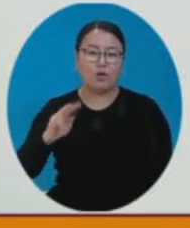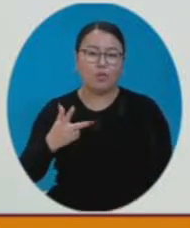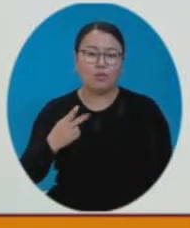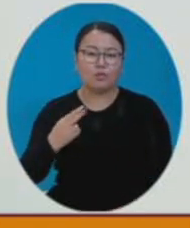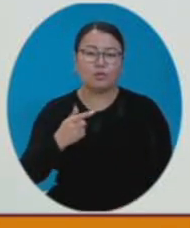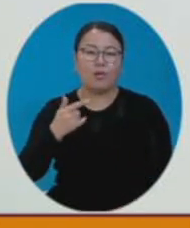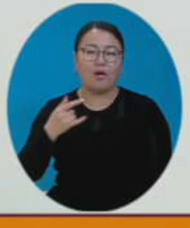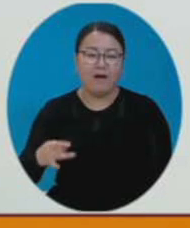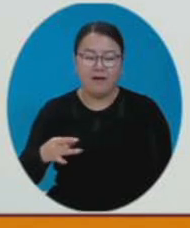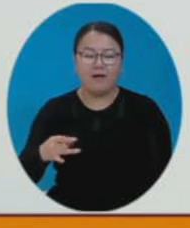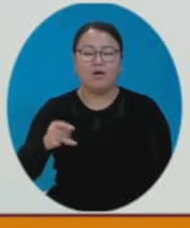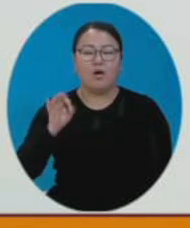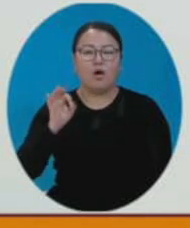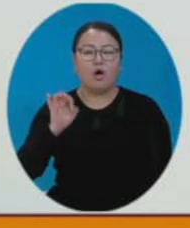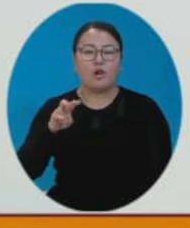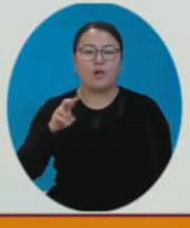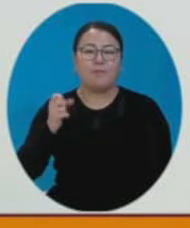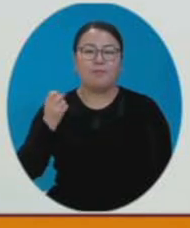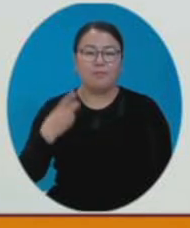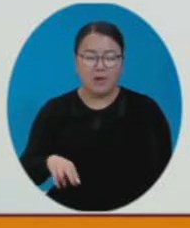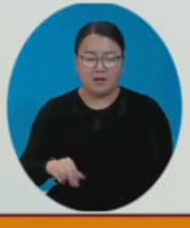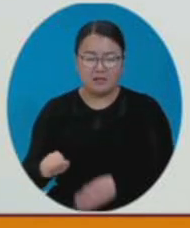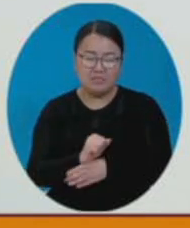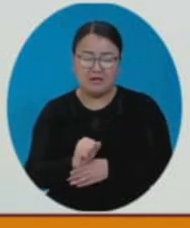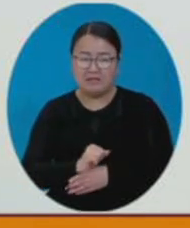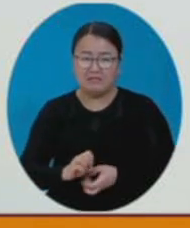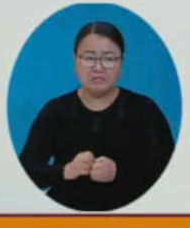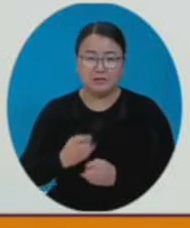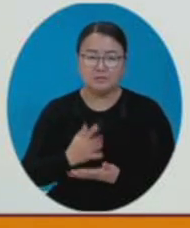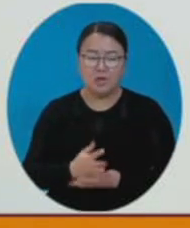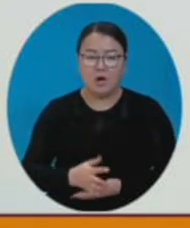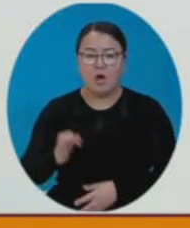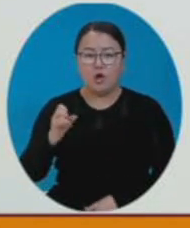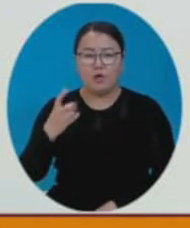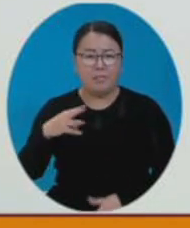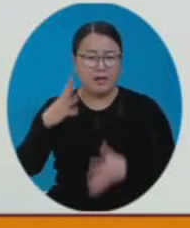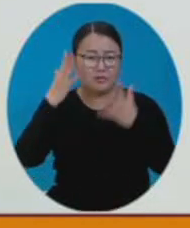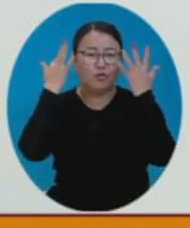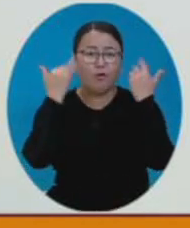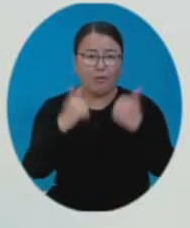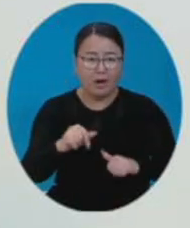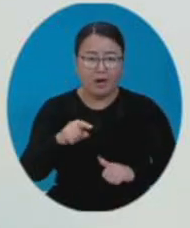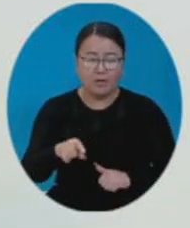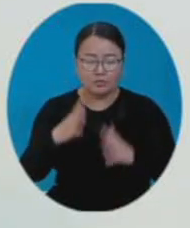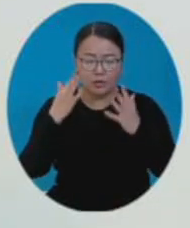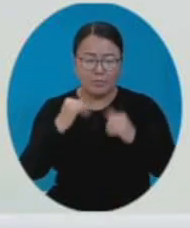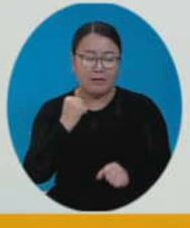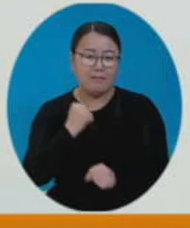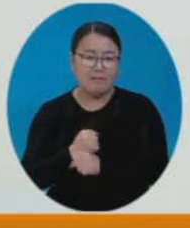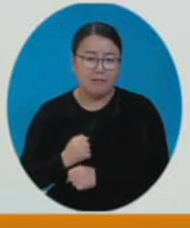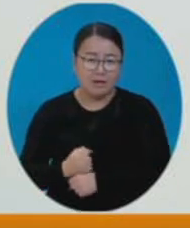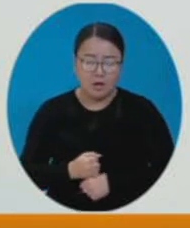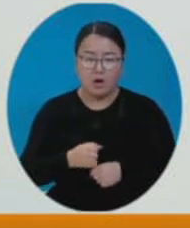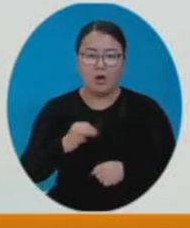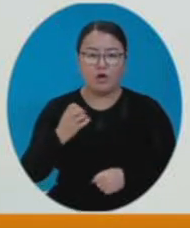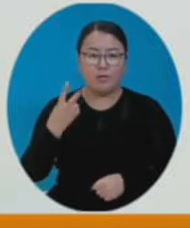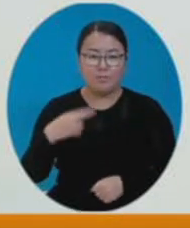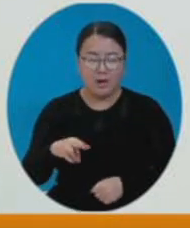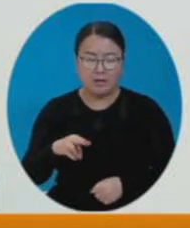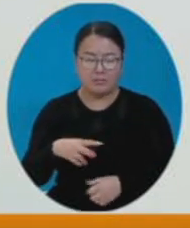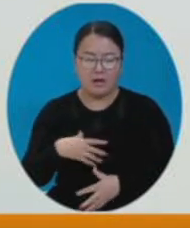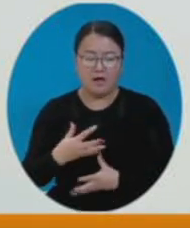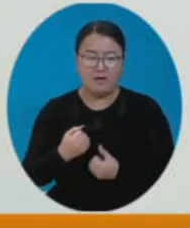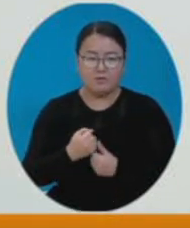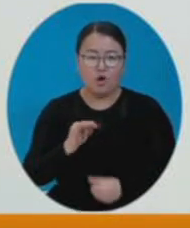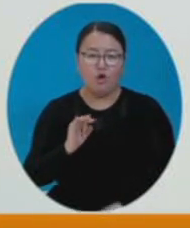олимпиадын бэлтгэл ажлын үрэнд хийж байгаа ажлууд, олимпиадын зохион байгуулах үед одоо зохион байгуулах ажлууд, олимпиадаас үлдэх